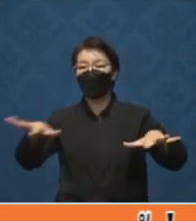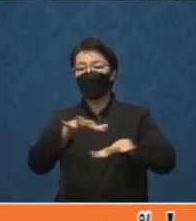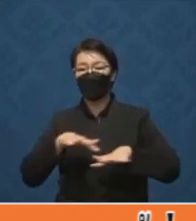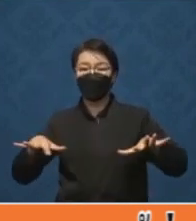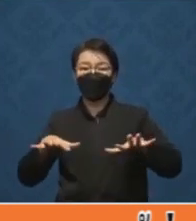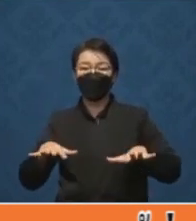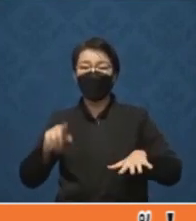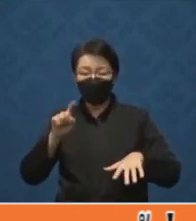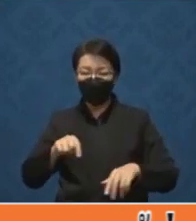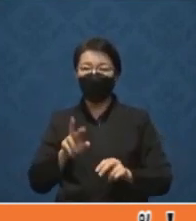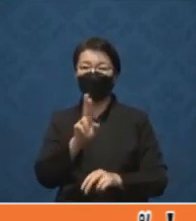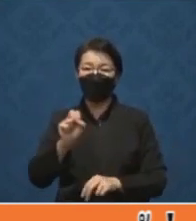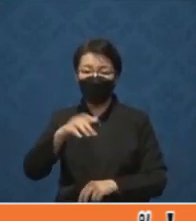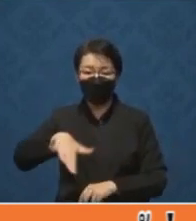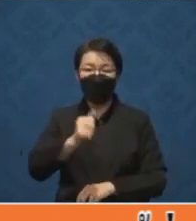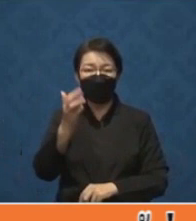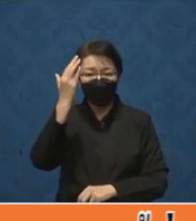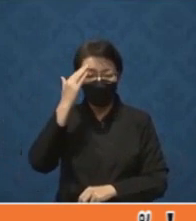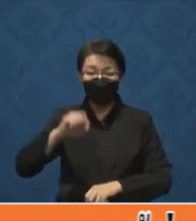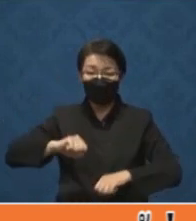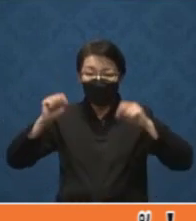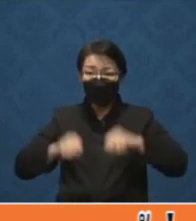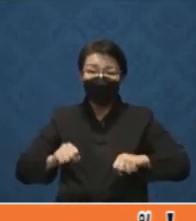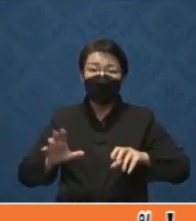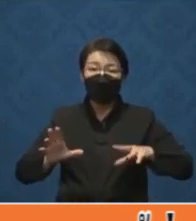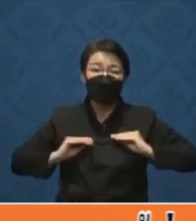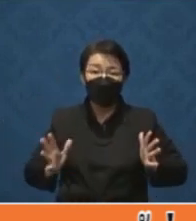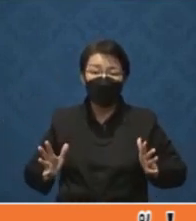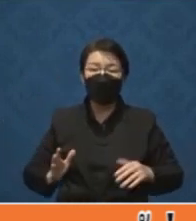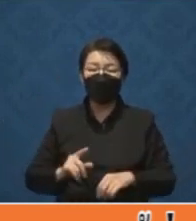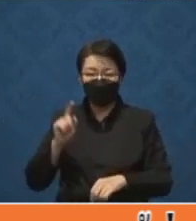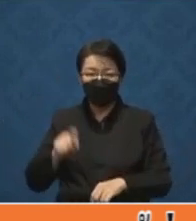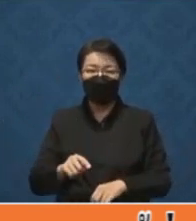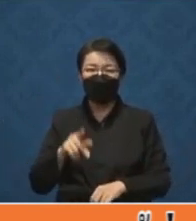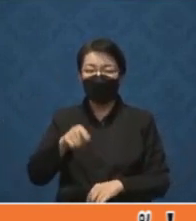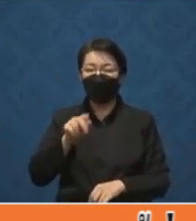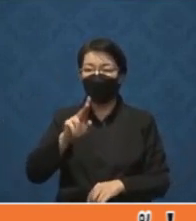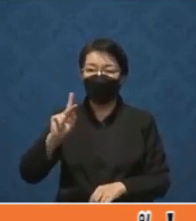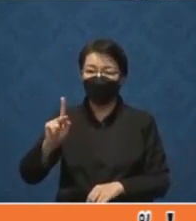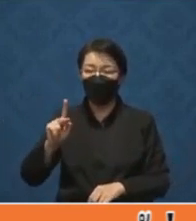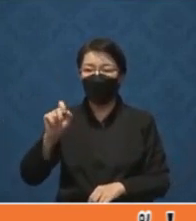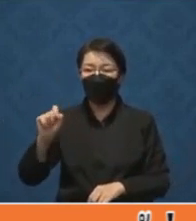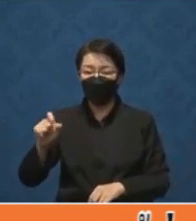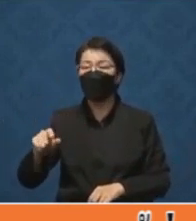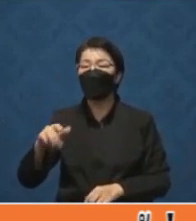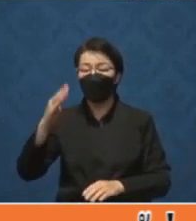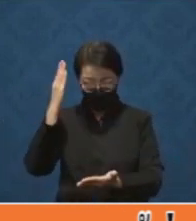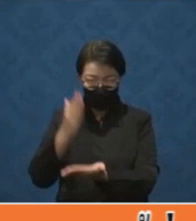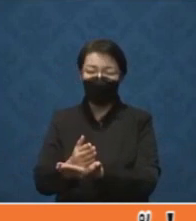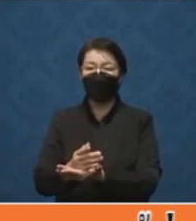การณ์ปกติต่อสภาหากสภาไม่เห็นชอบก็ให้ประกาศสถานการณ์ฉุกเฉินสิ้นสุดล